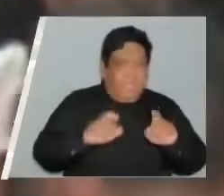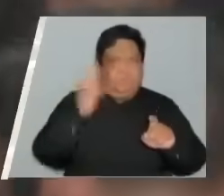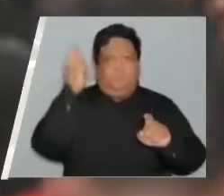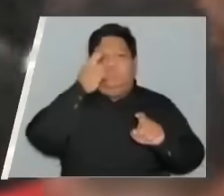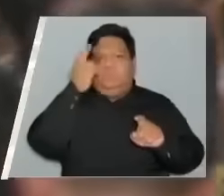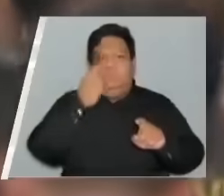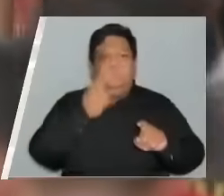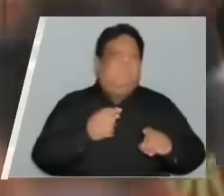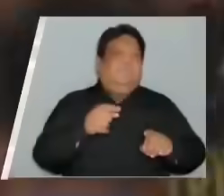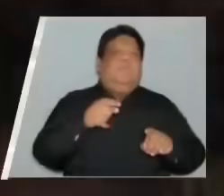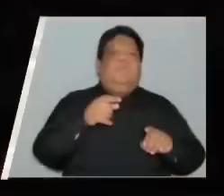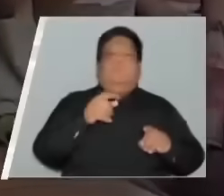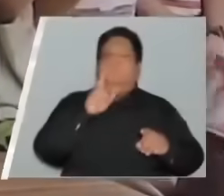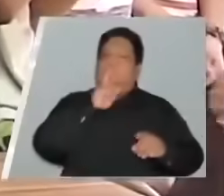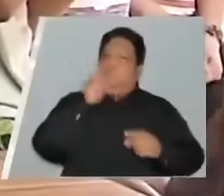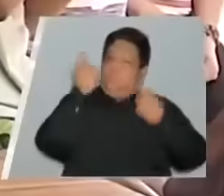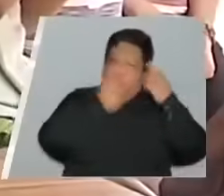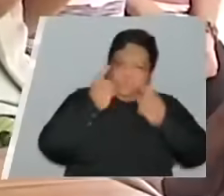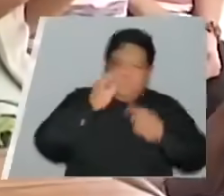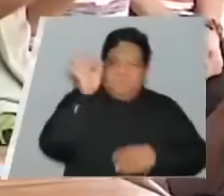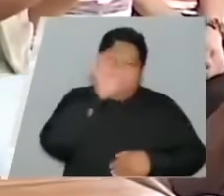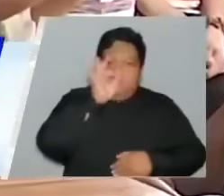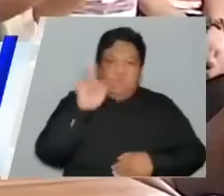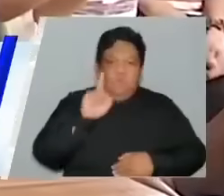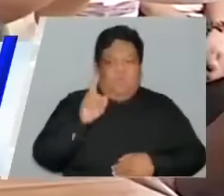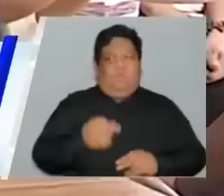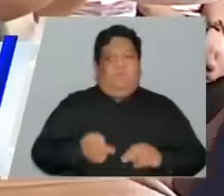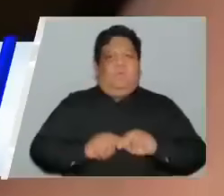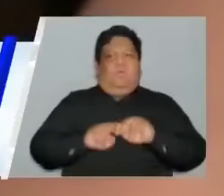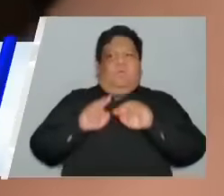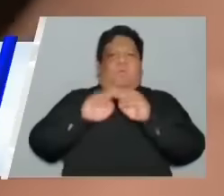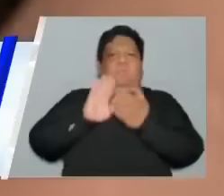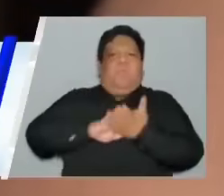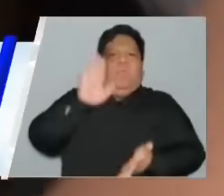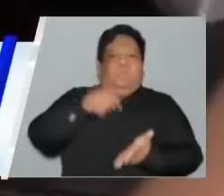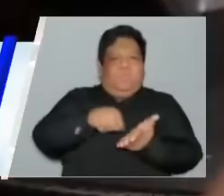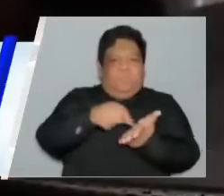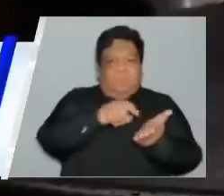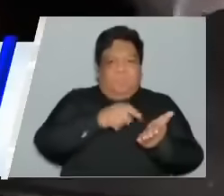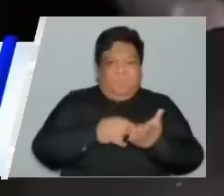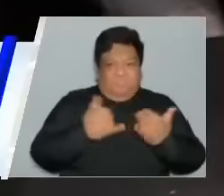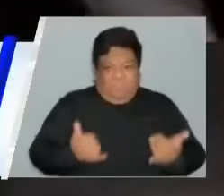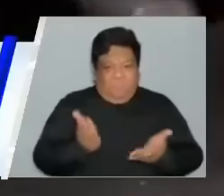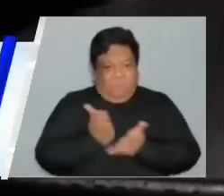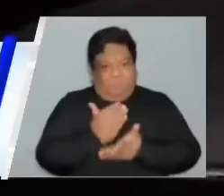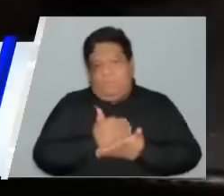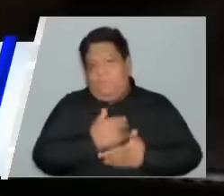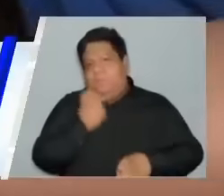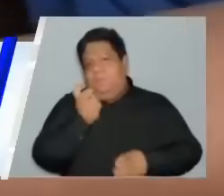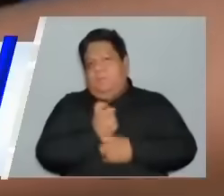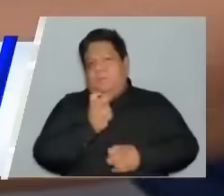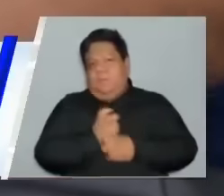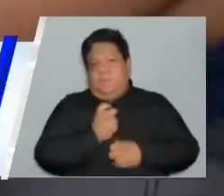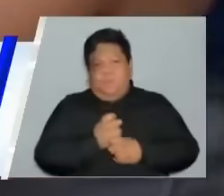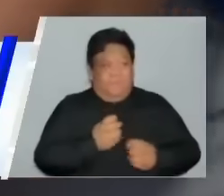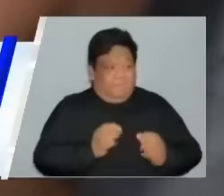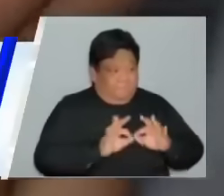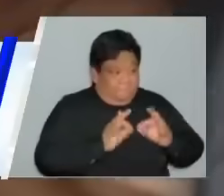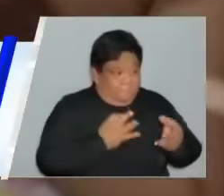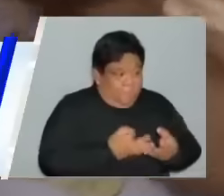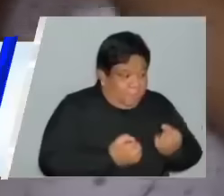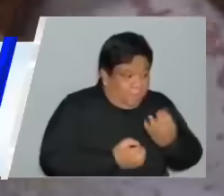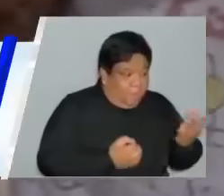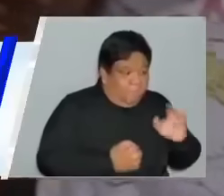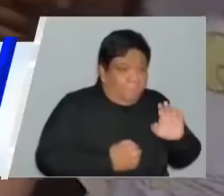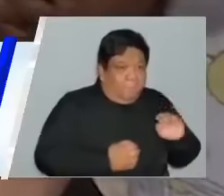national concern ng mga Pilipino. Sa panahon ngayon, mahirap mag-budget, lalo kung 14 ang miyembro ng pamilya tulad ni Mercy. Kaya